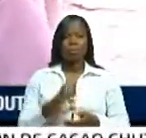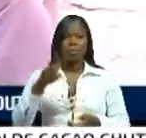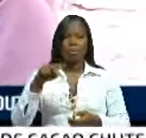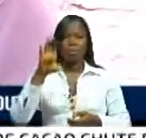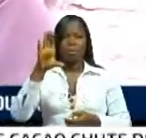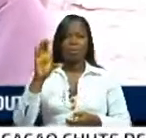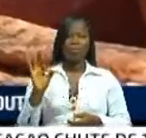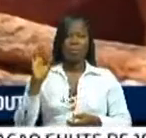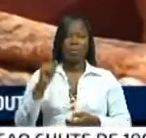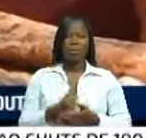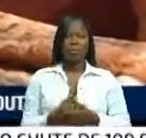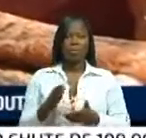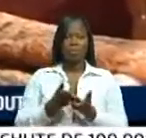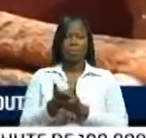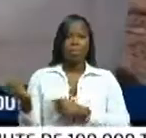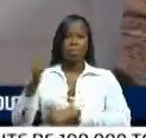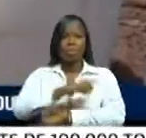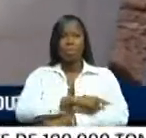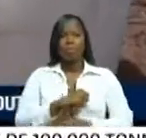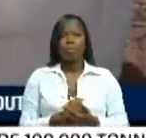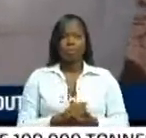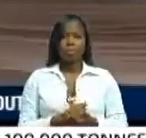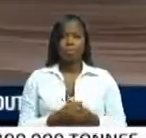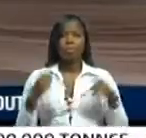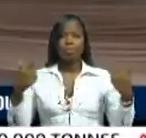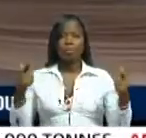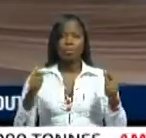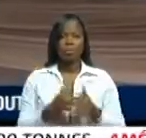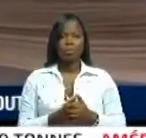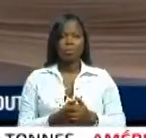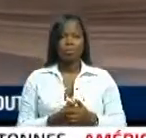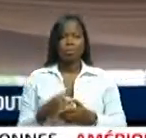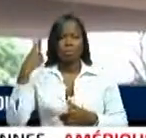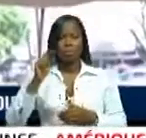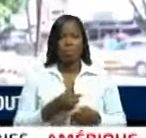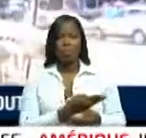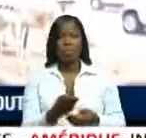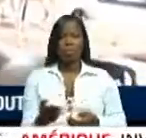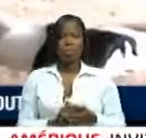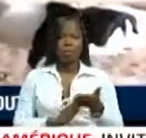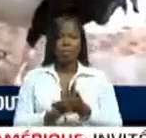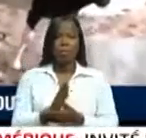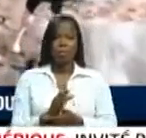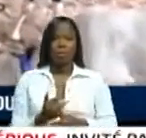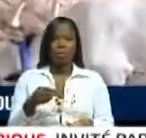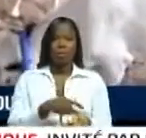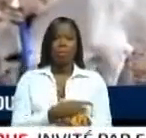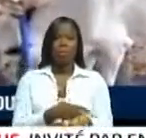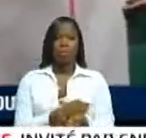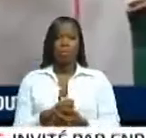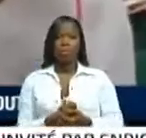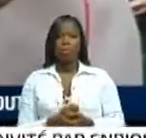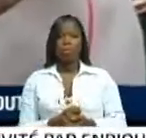ses fins par j'ouvre la cherté des aliments la location de la logistique pour mettre à l'abri les moutons en outre les raisons